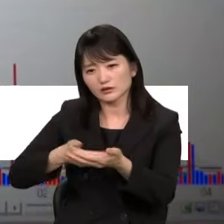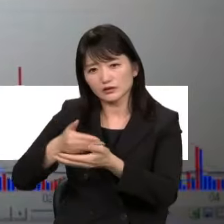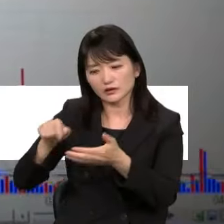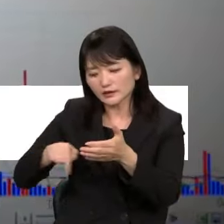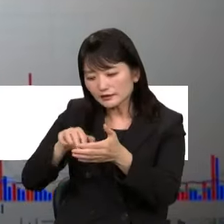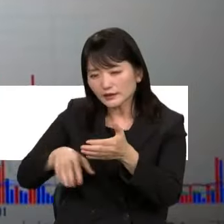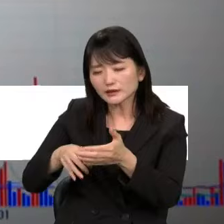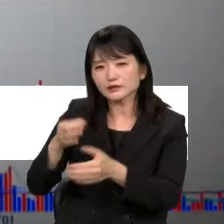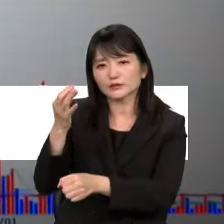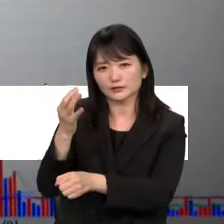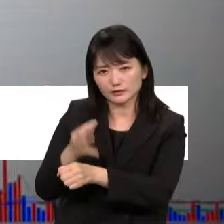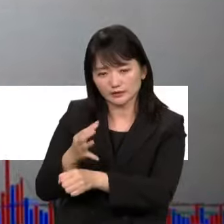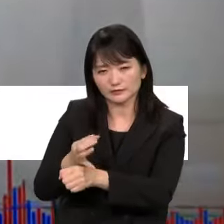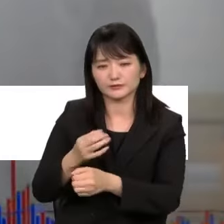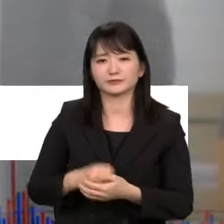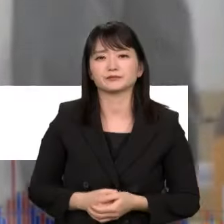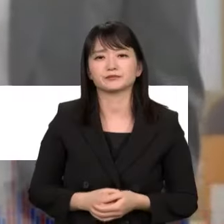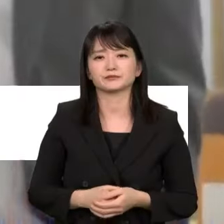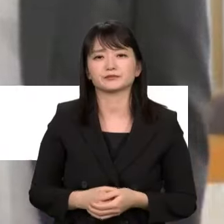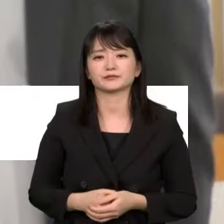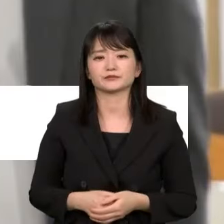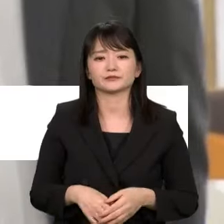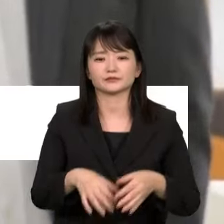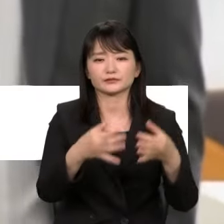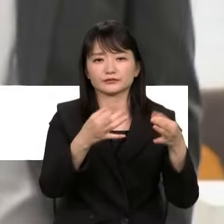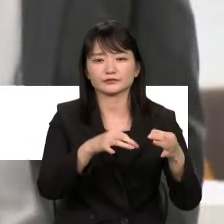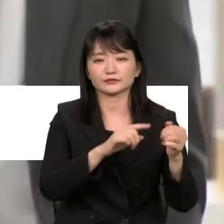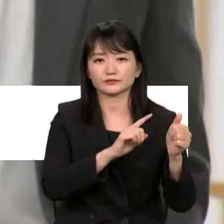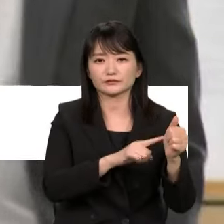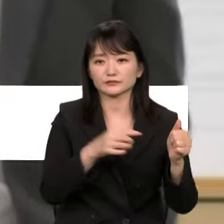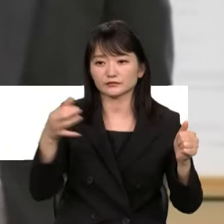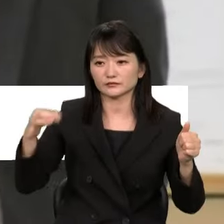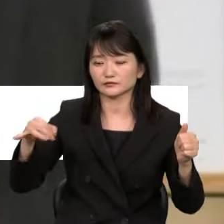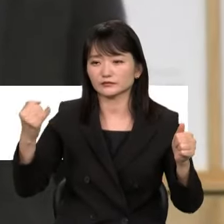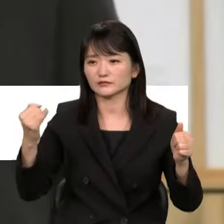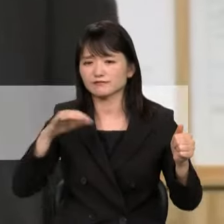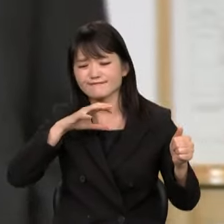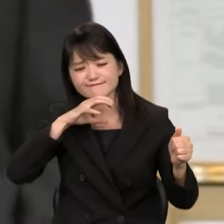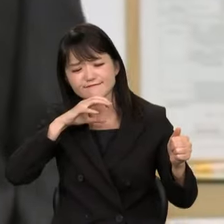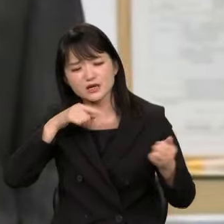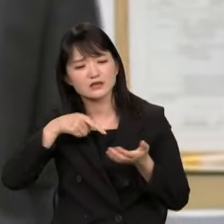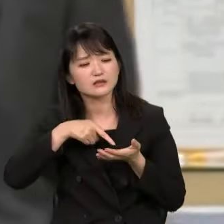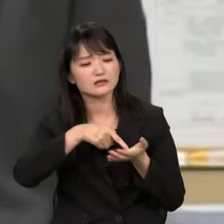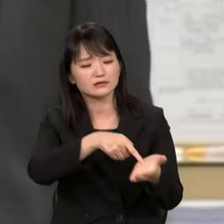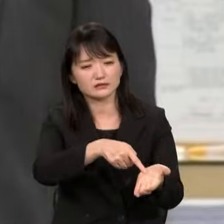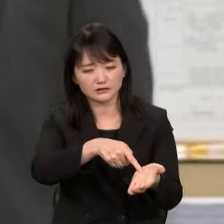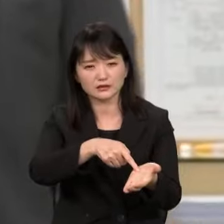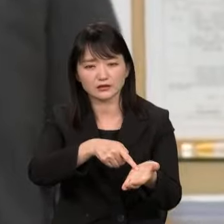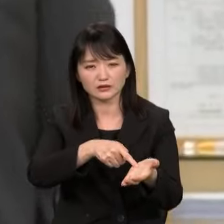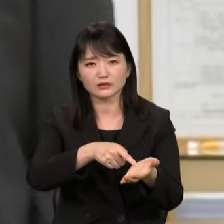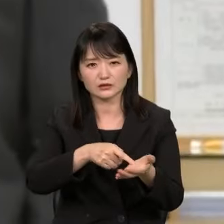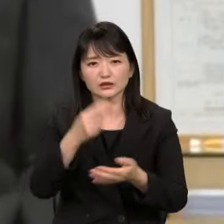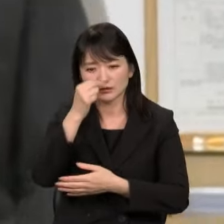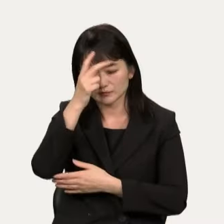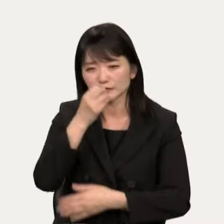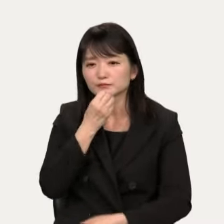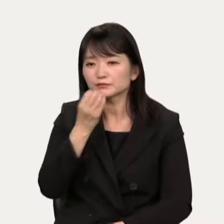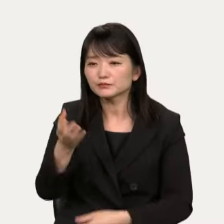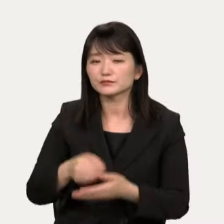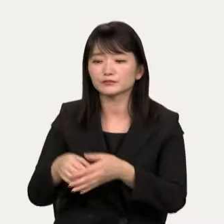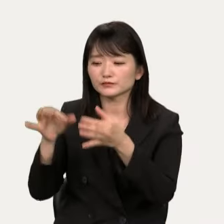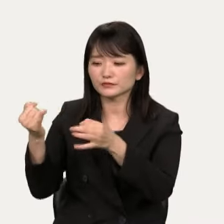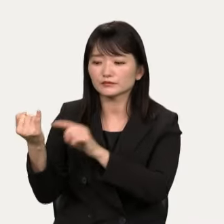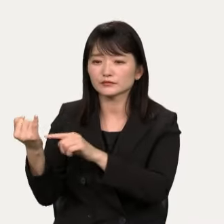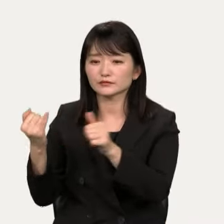겁니다 그런데 김씨는이 거래 뒤에 김여사의 항의를 받았다고 검찰에 진술한 걸로 확인 김여사가